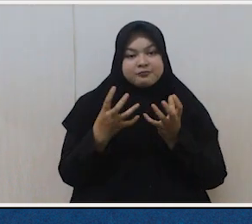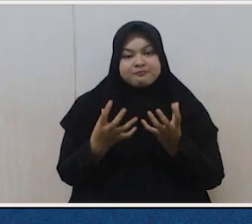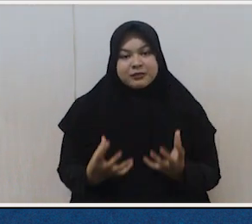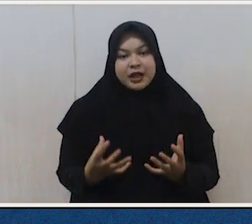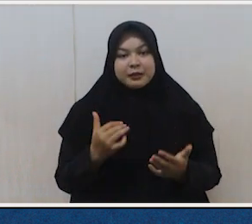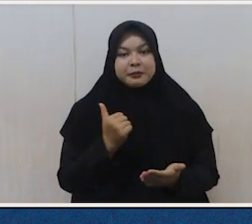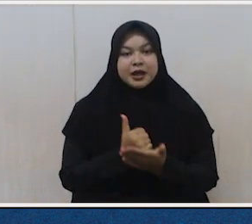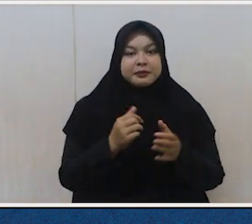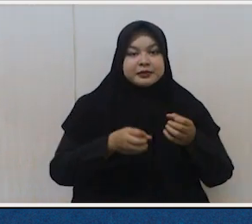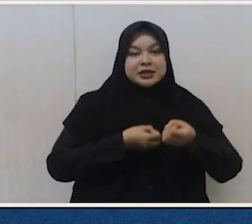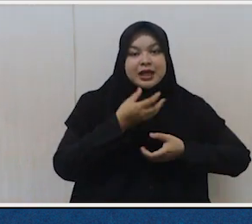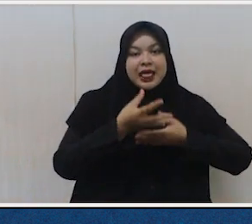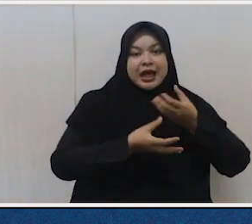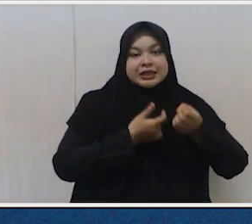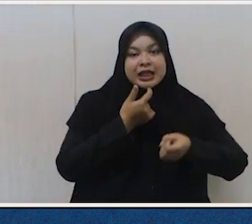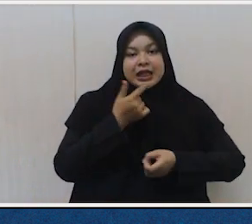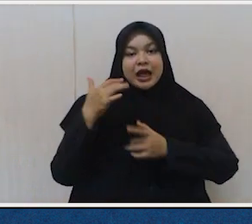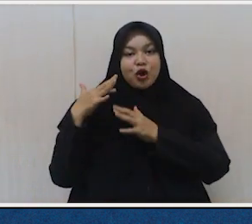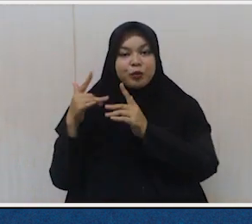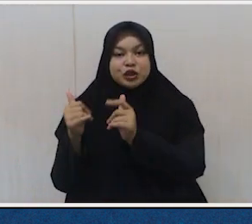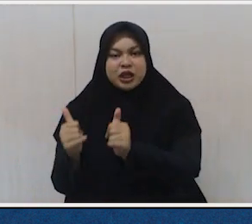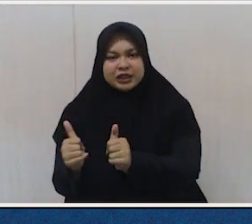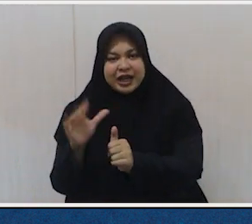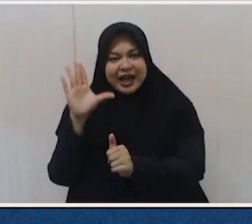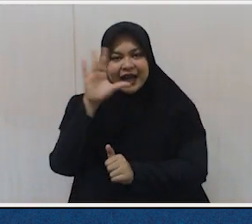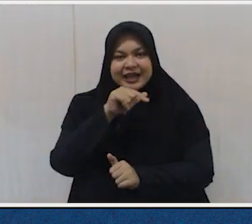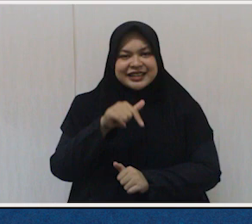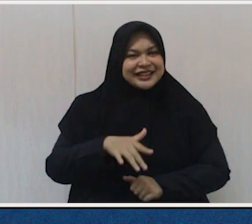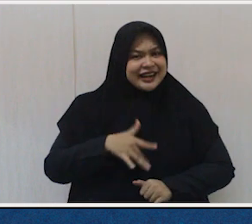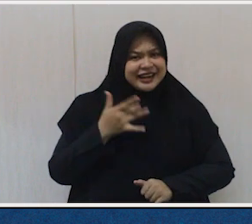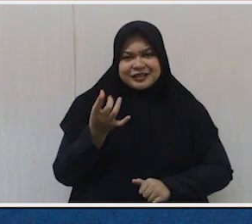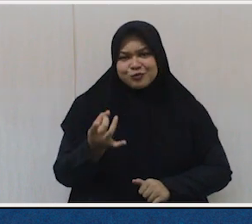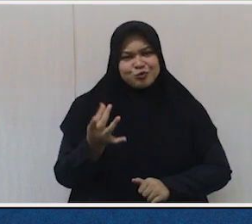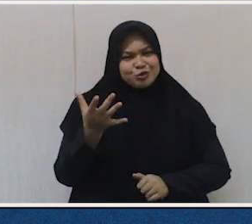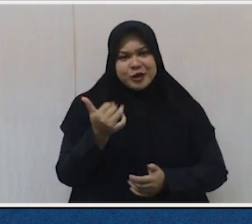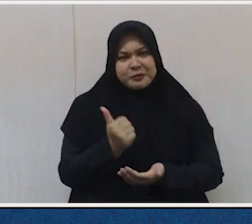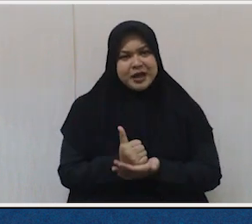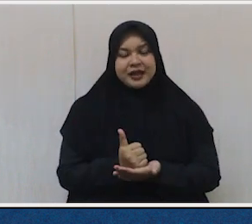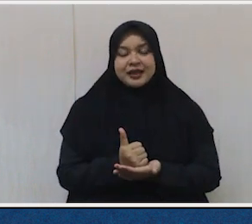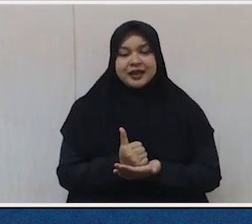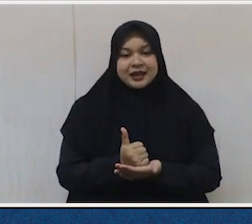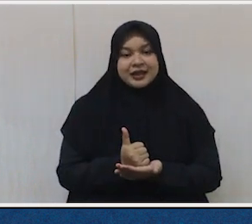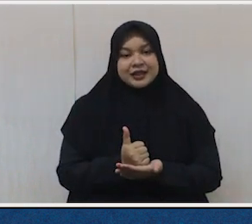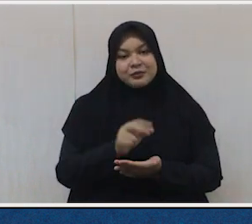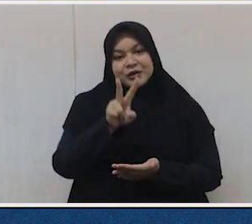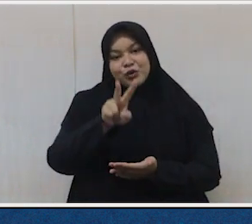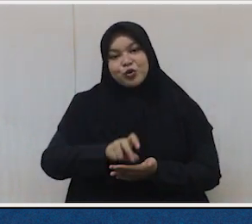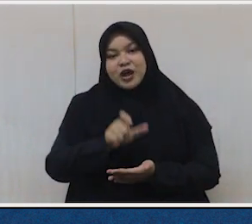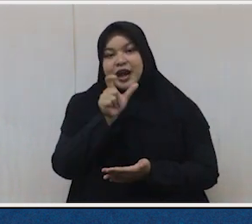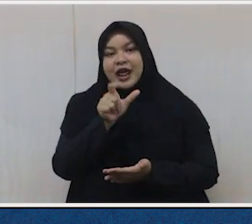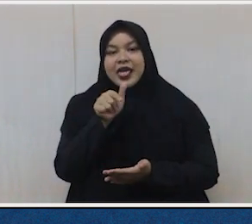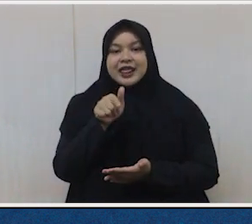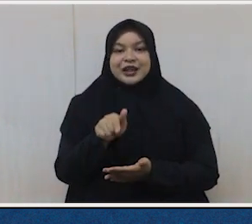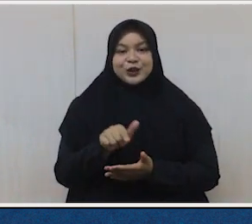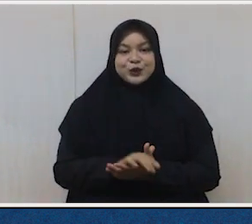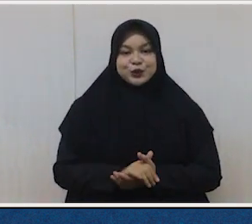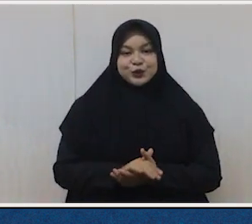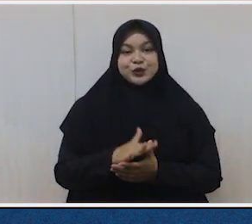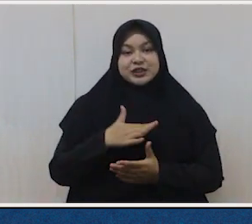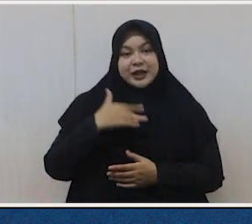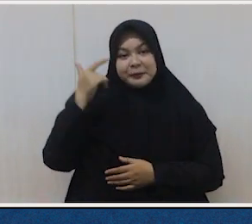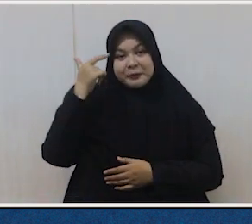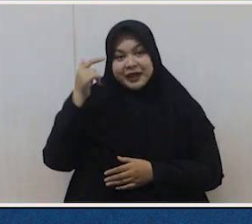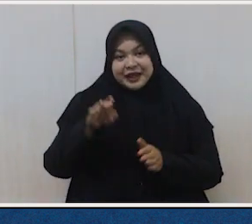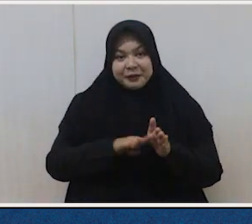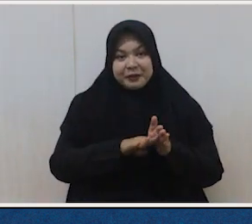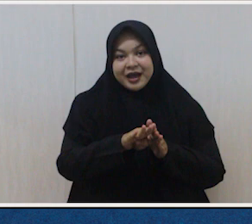sekali menjelaskan akomodasi yang layak hari iniasanya mudah-mudah Sa kita menggunakan istilah itu Nah